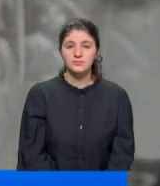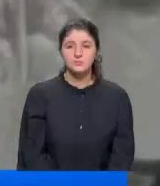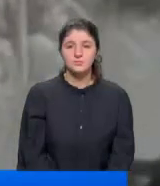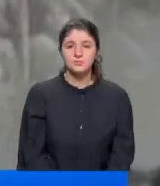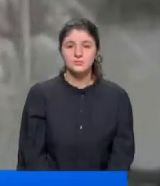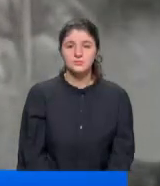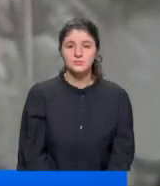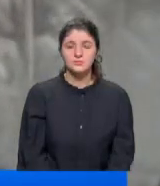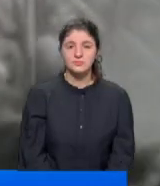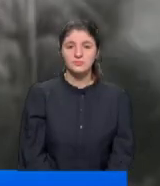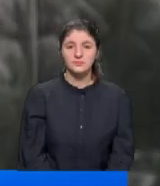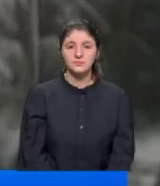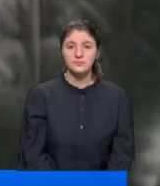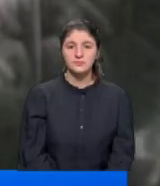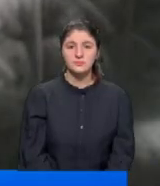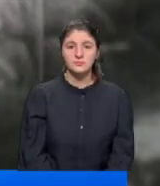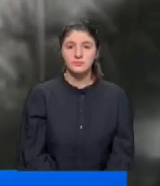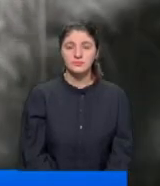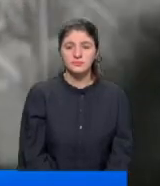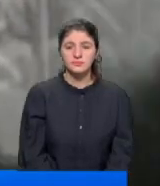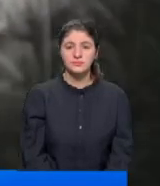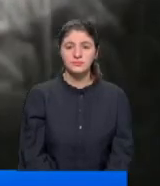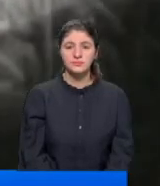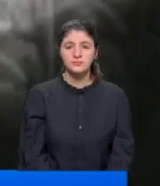bu Tokat yolları taşlı